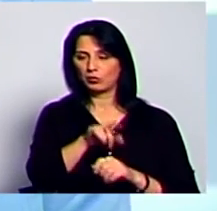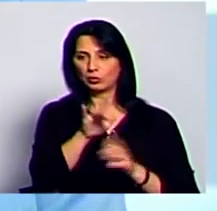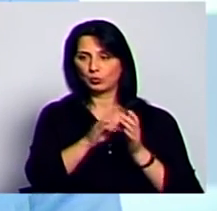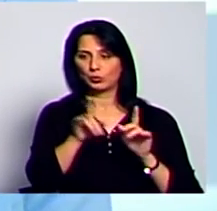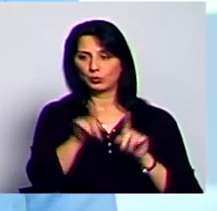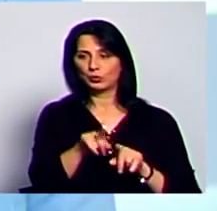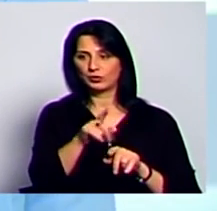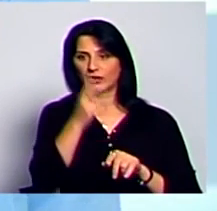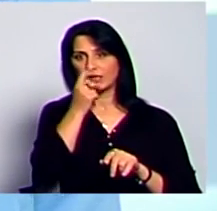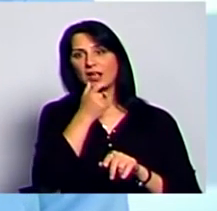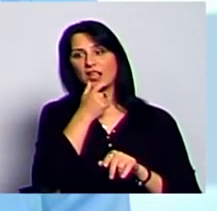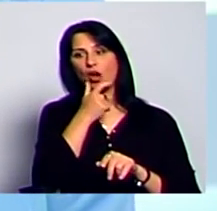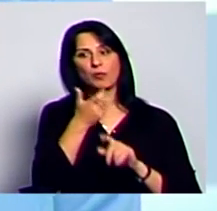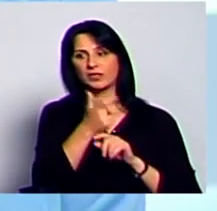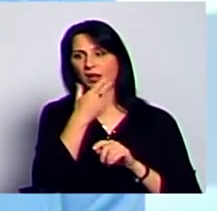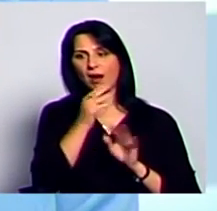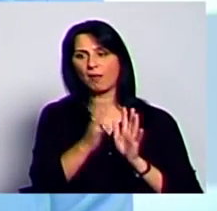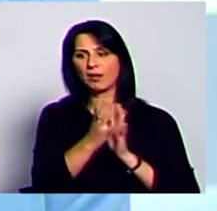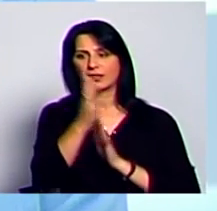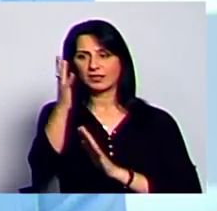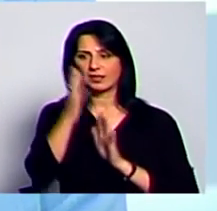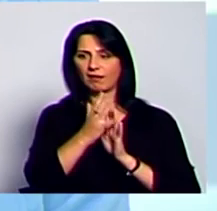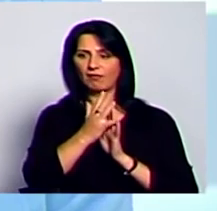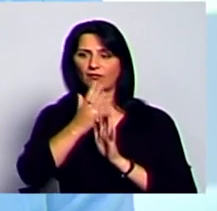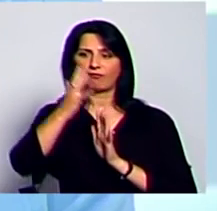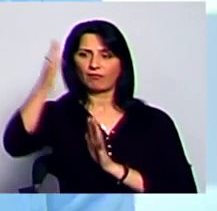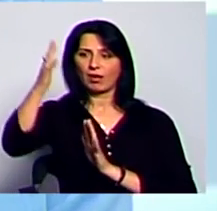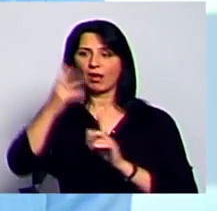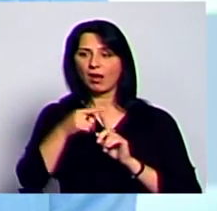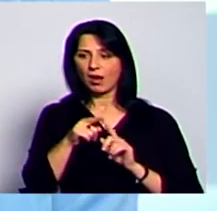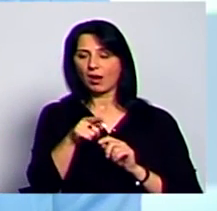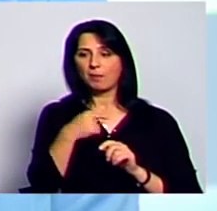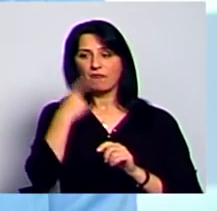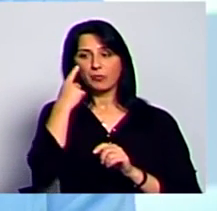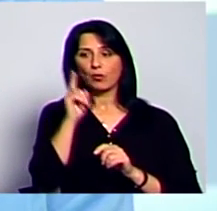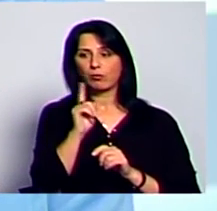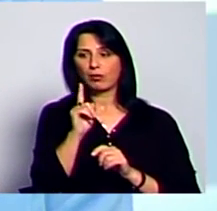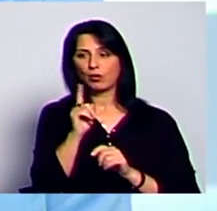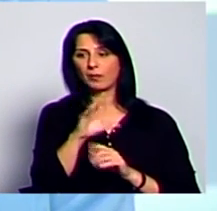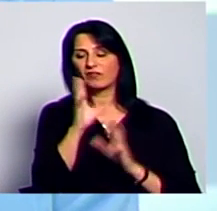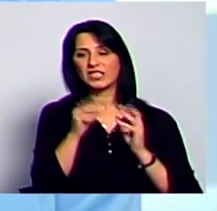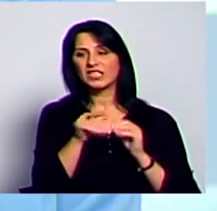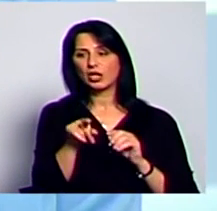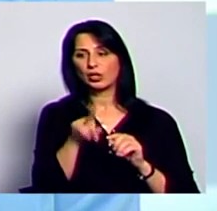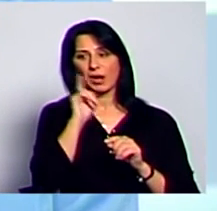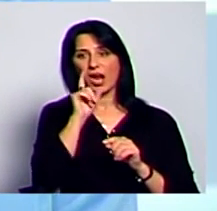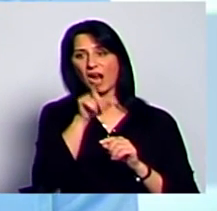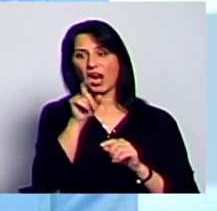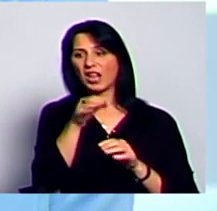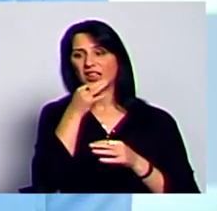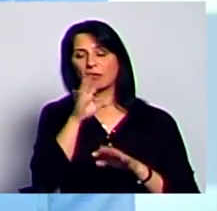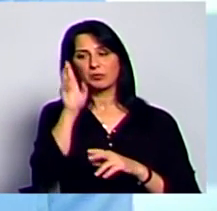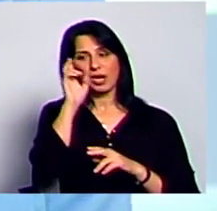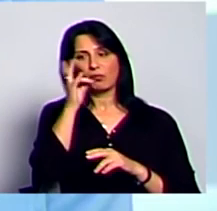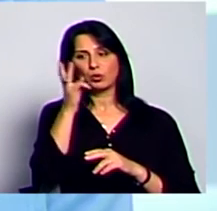მომგებიან იქნება, იმიტომ რომ სანახაობრივათაც ძალიან ლამაზია. პერადად მე ვფიქრობ რომ საერთოდ ასეთ ახალგაზრდებს